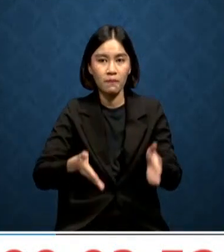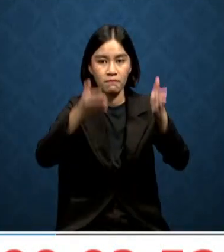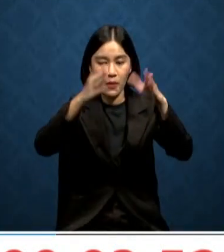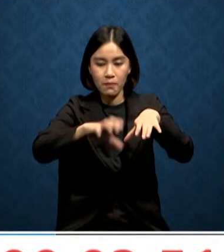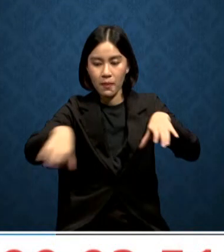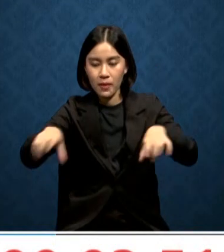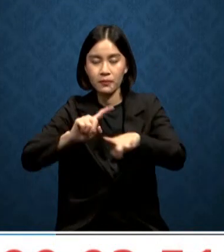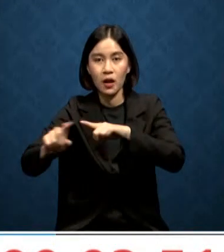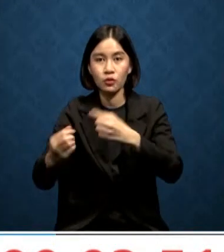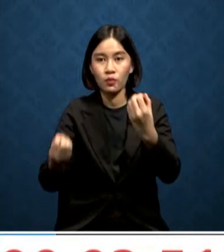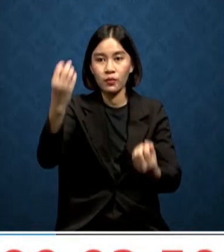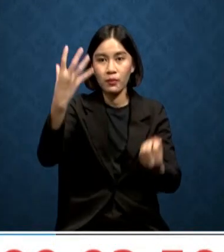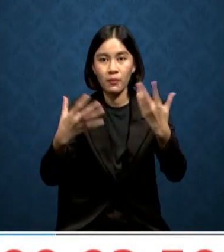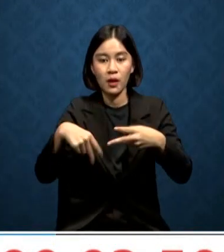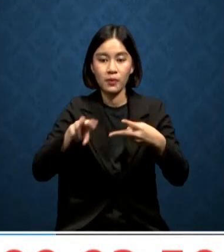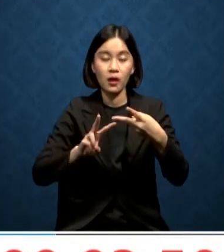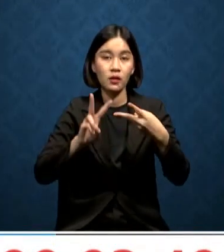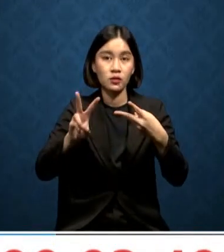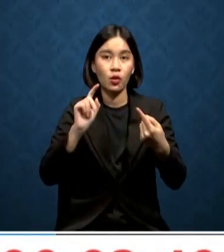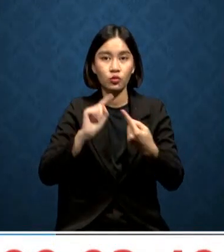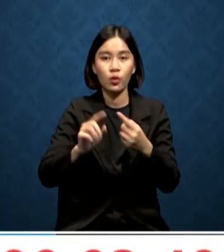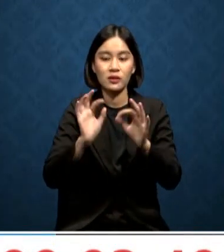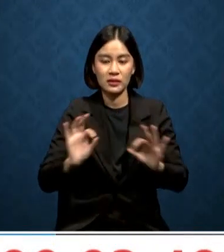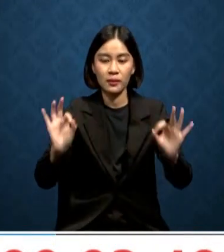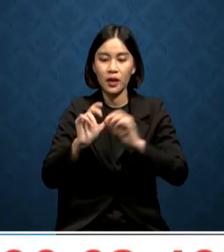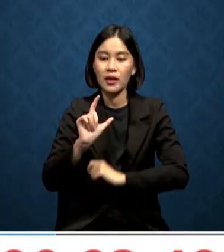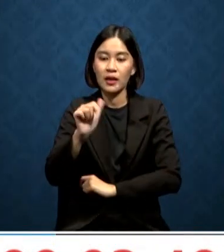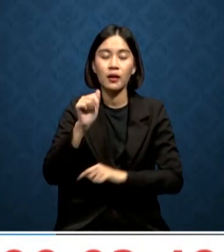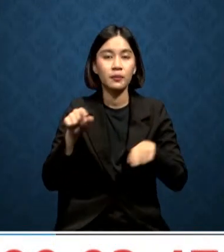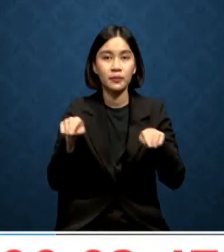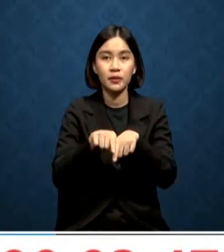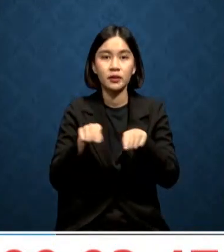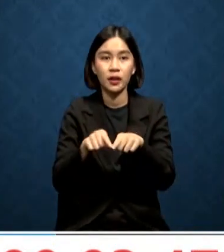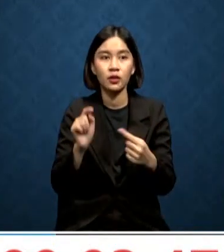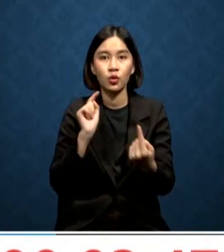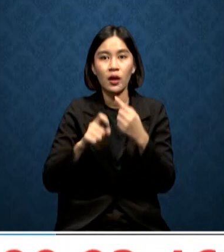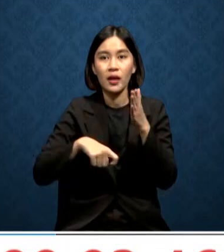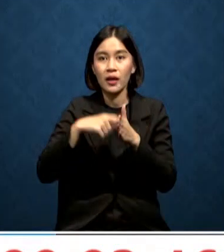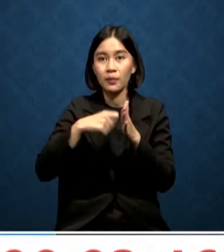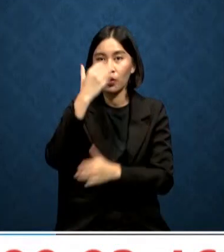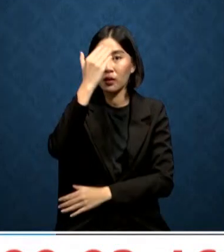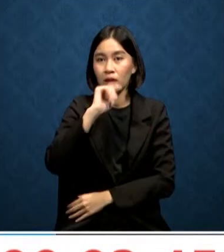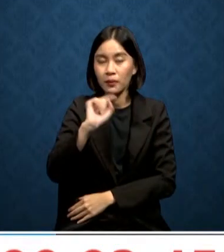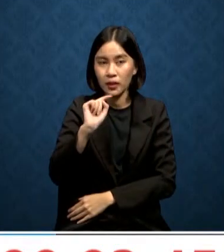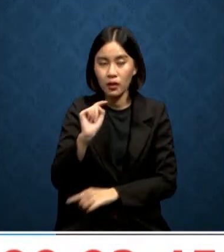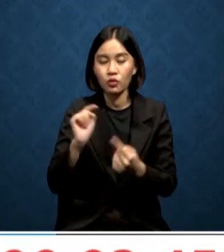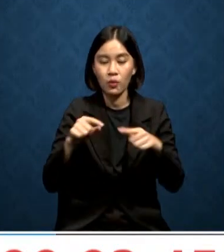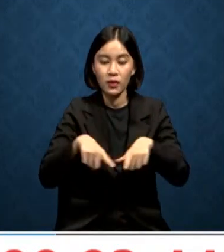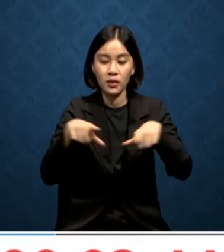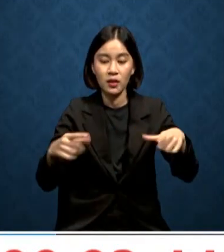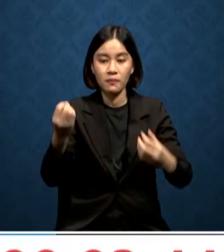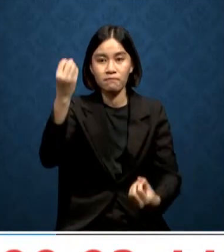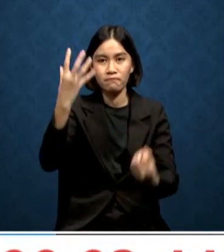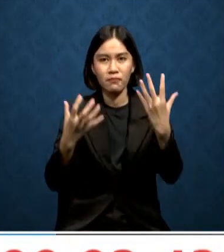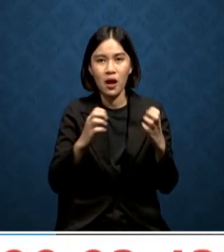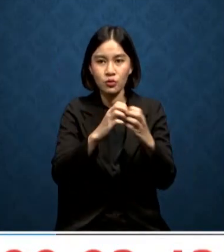ที่ป่าไม้ประการที่2เป็นประการใหญ่เช่นกันนะครับที่เป็นสาเหตุให้พื้นที่ป่าถูกบุ